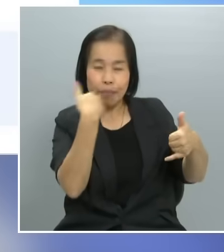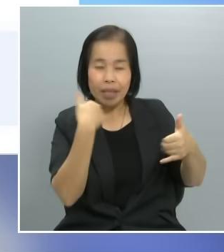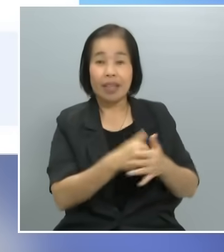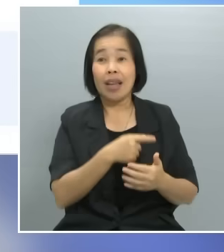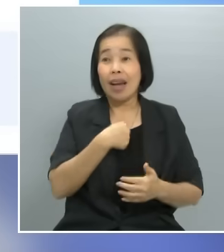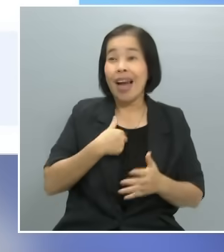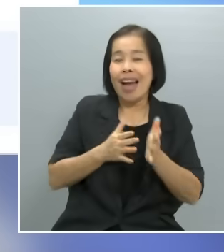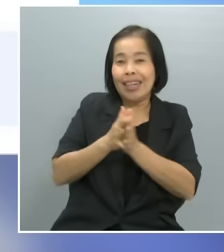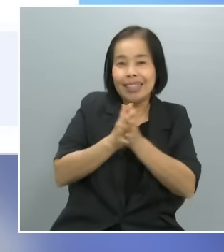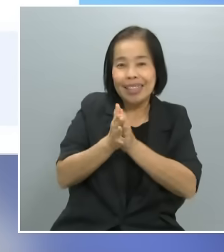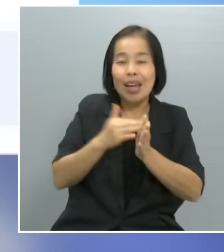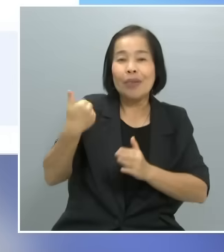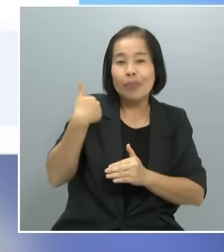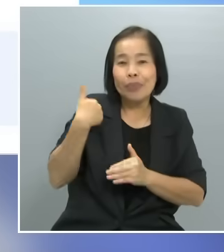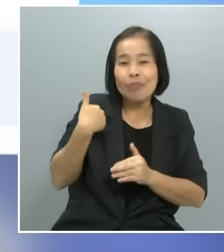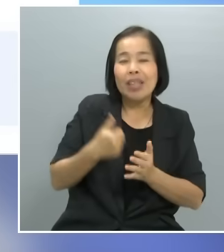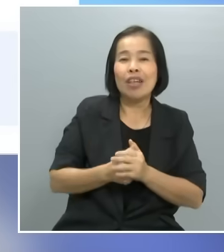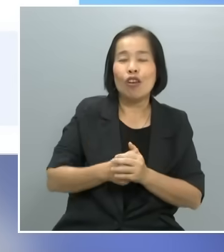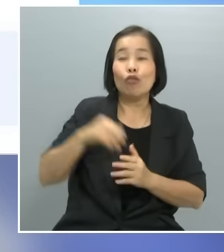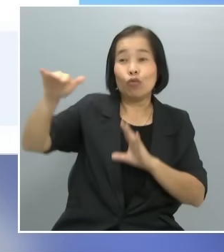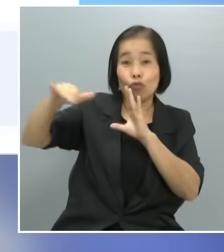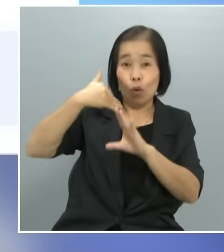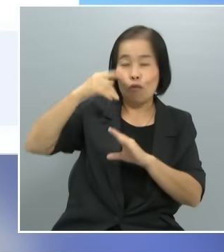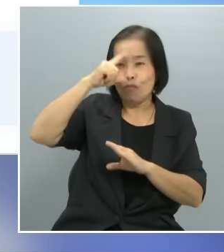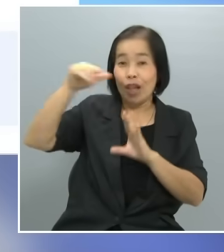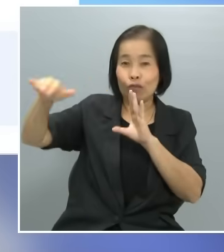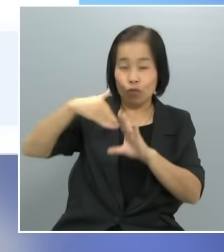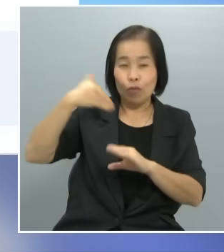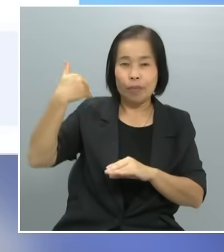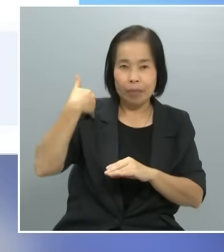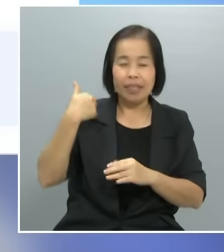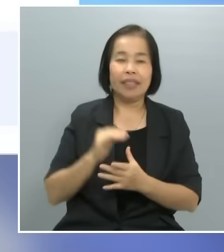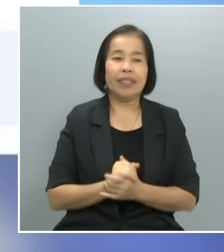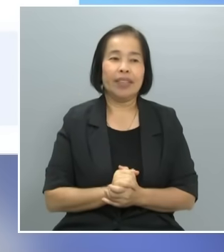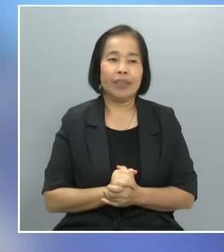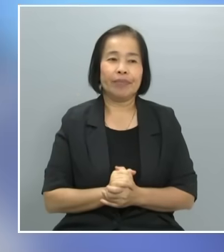ก็มีนะฮะเขาส่งรูปฝรั่งนี่มาให้ครับคุณผู้ชมครับเอาลองดูหน่อยนะ